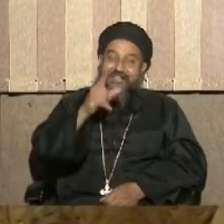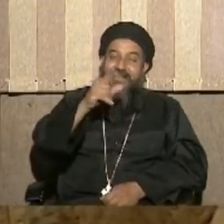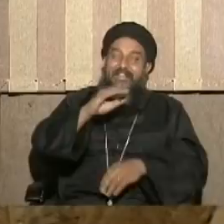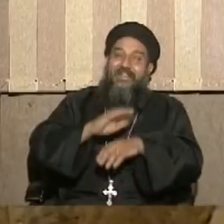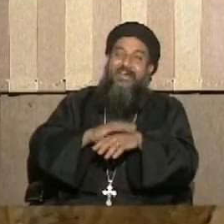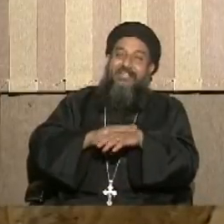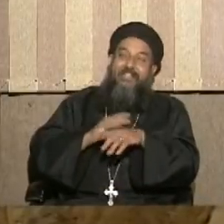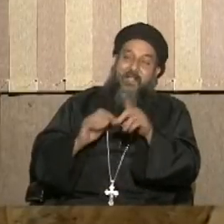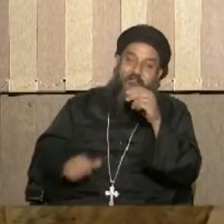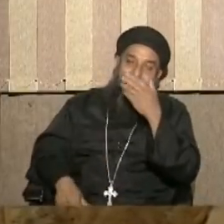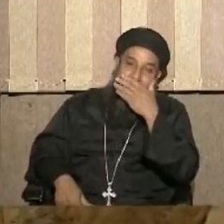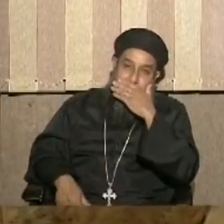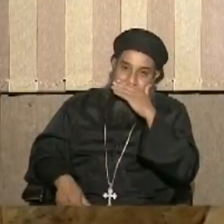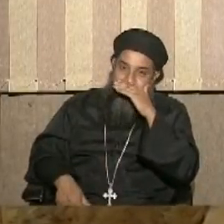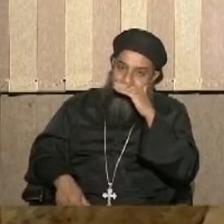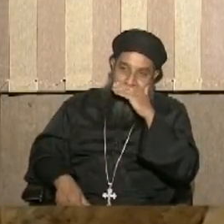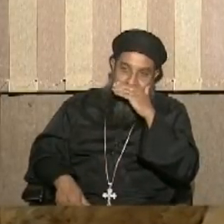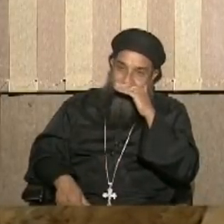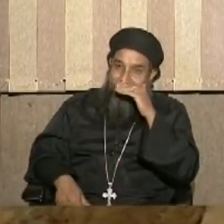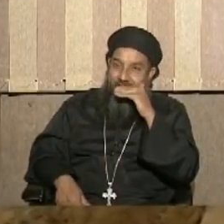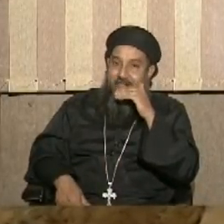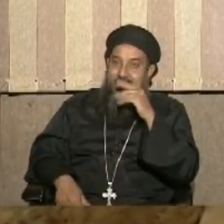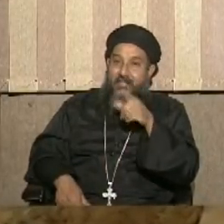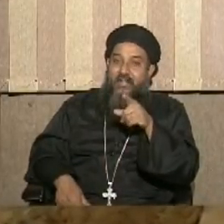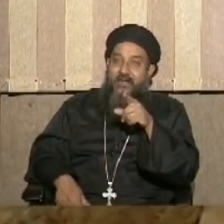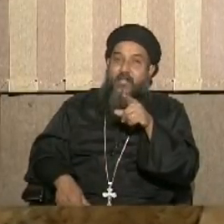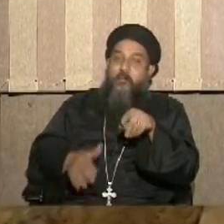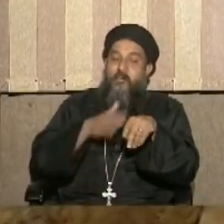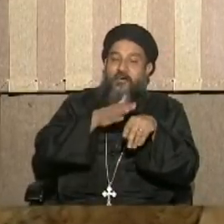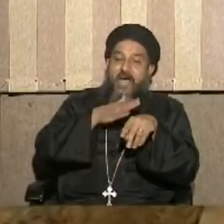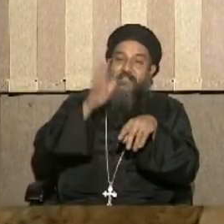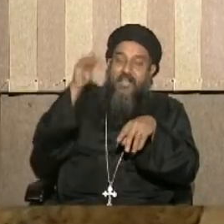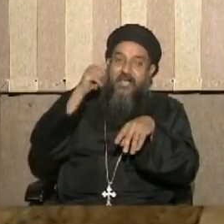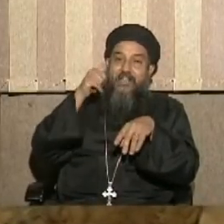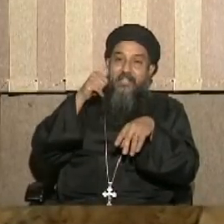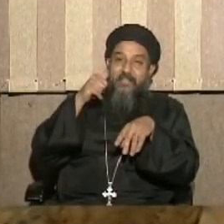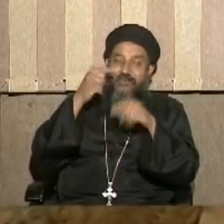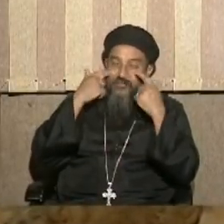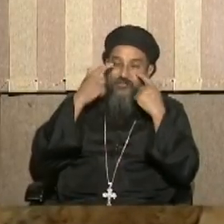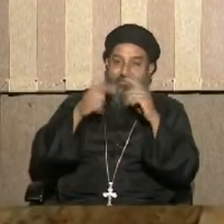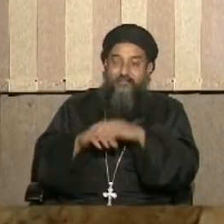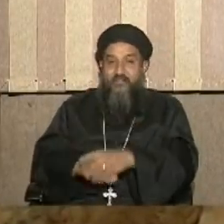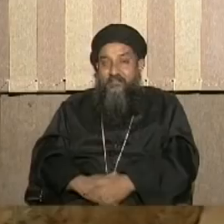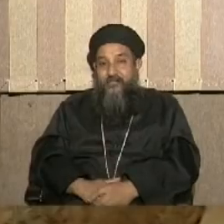يا باتي، يا باتي عجوني.